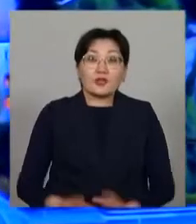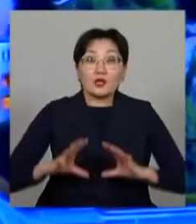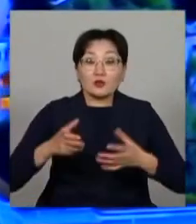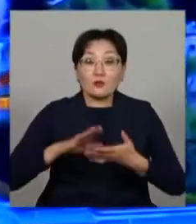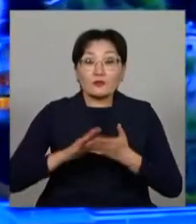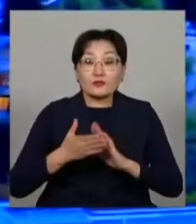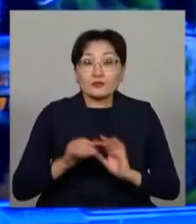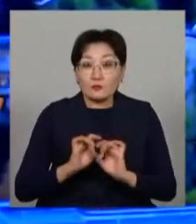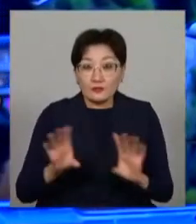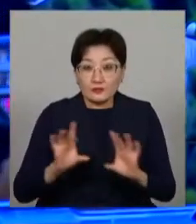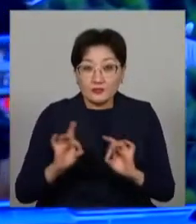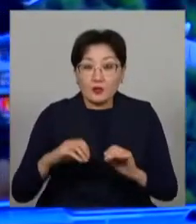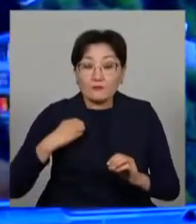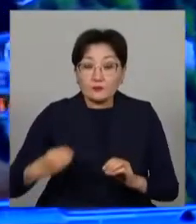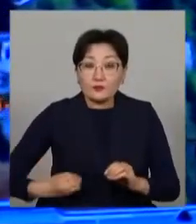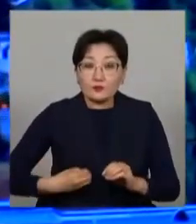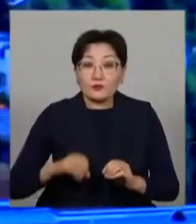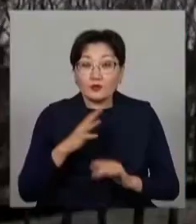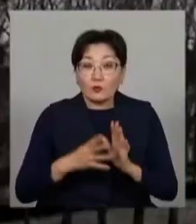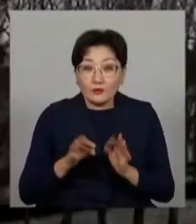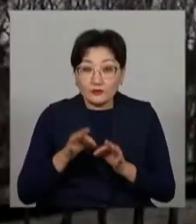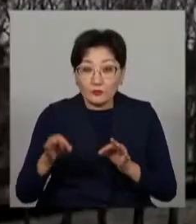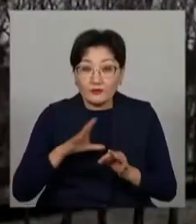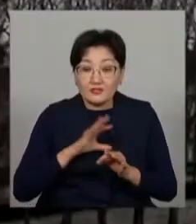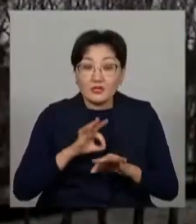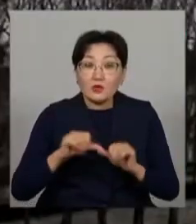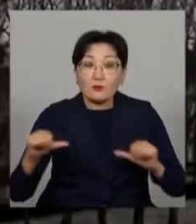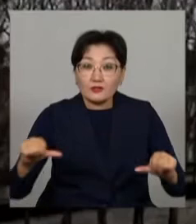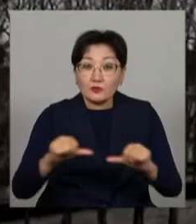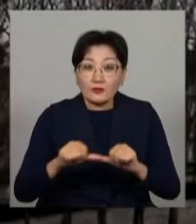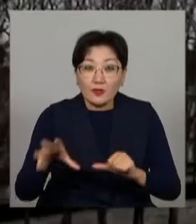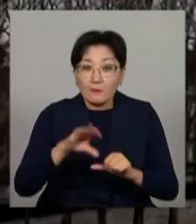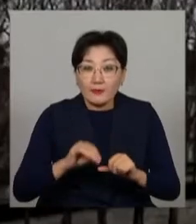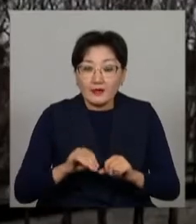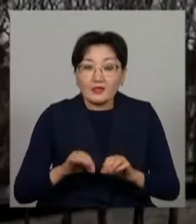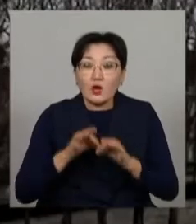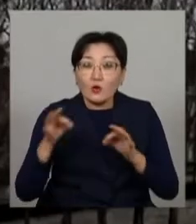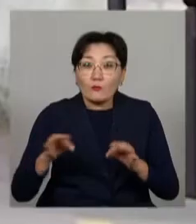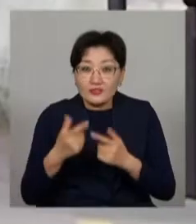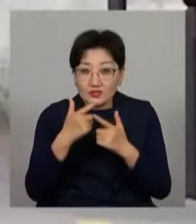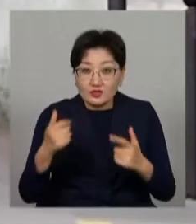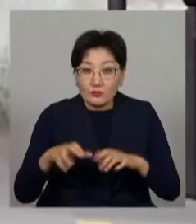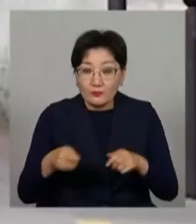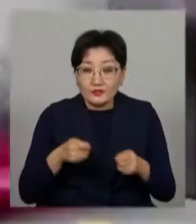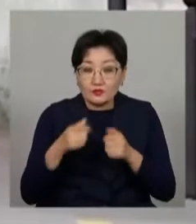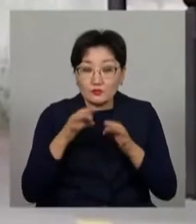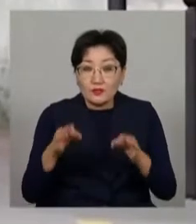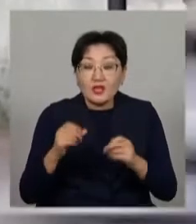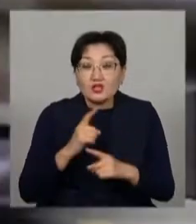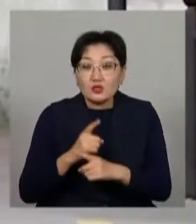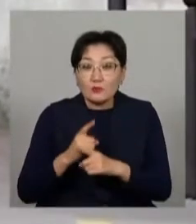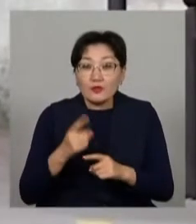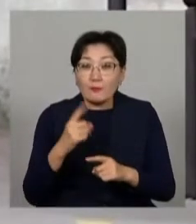Әлемдегі ахуалға көз жүгіртейік. Францияның 19 өңірінде ғана болған карантин елдің барлық аймағына жарияланды. Ел билігінің айтуынша шектеу кем